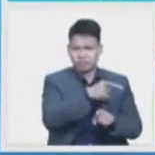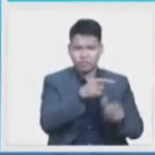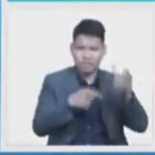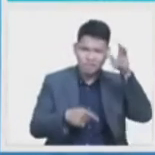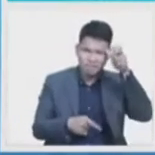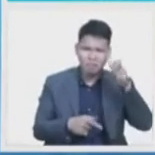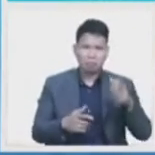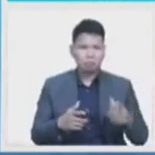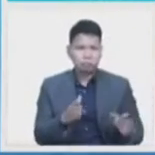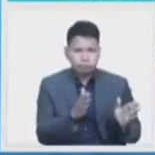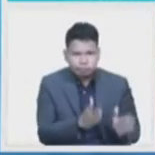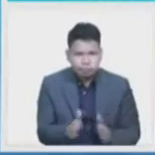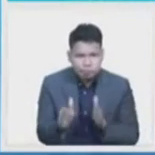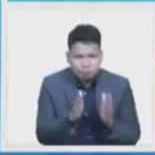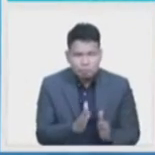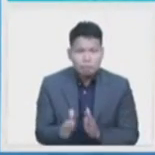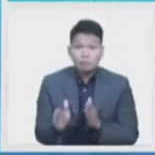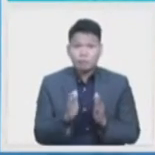know and we learn the story,